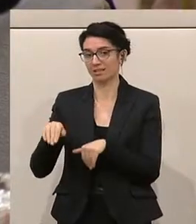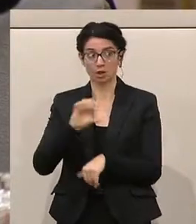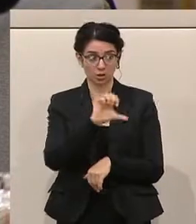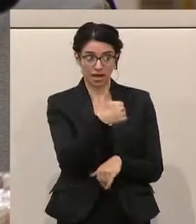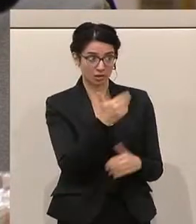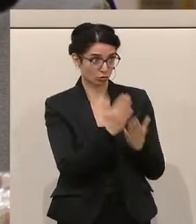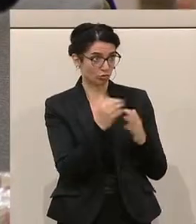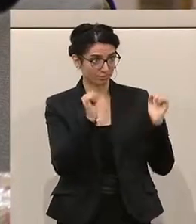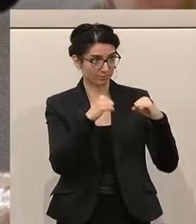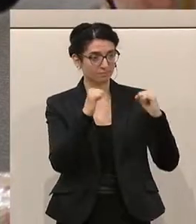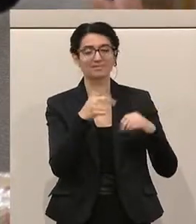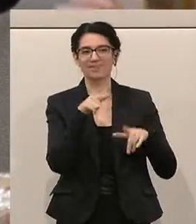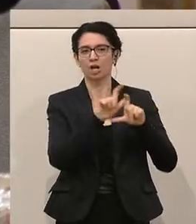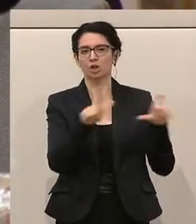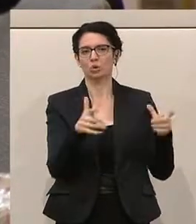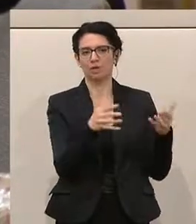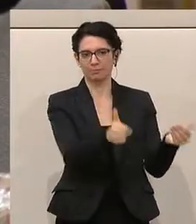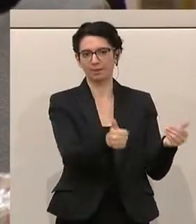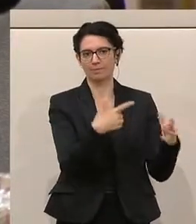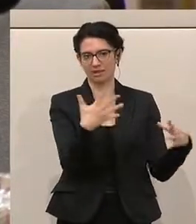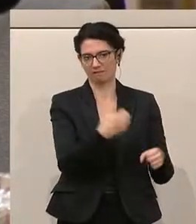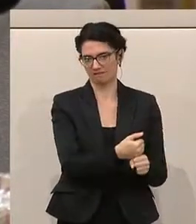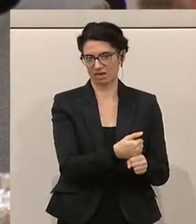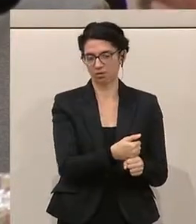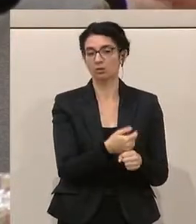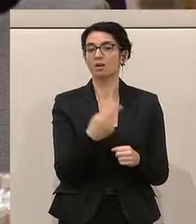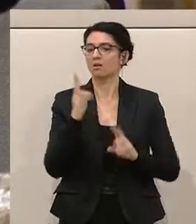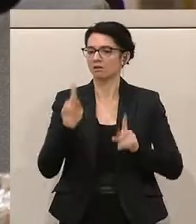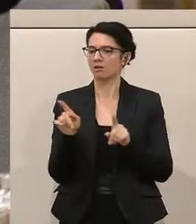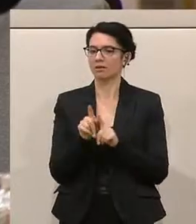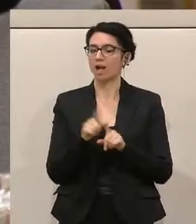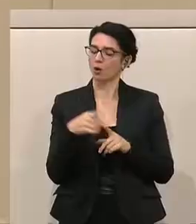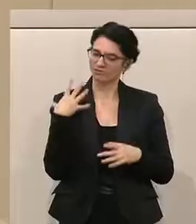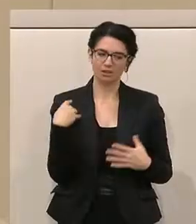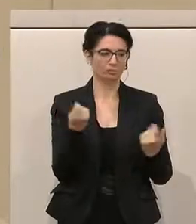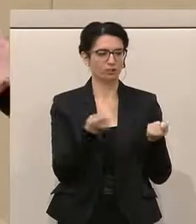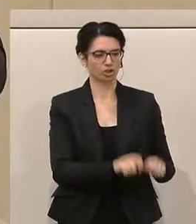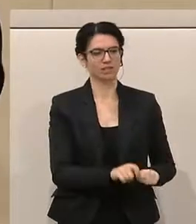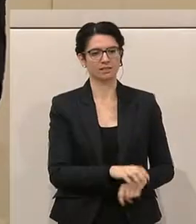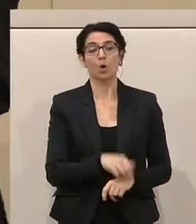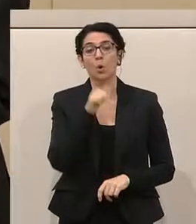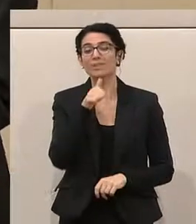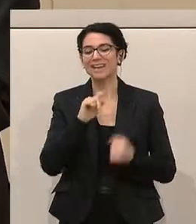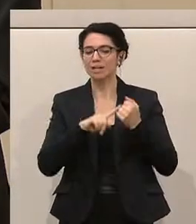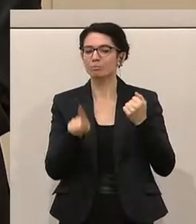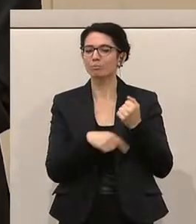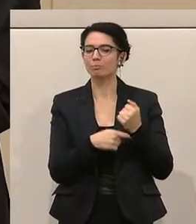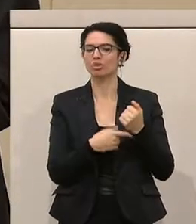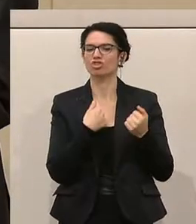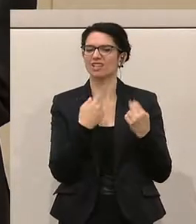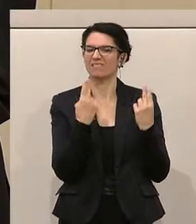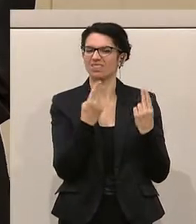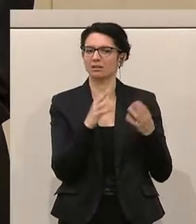schon zugestimmt, nämlich der Schuldenbremse in der Verfassung. Den können Sie heute wieder beschließen. Und keine budgetrelevanten Beschlüsse